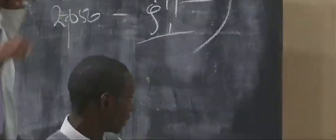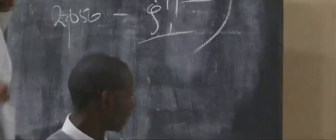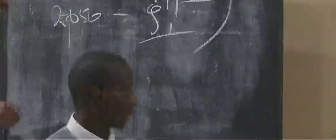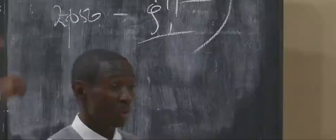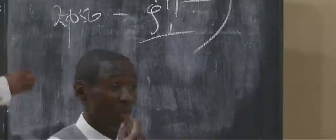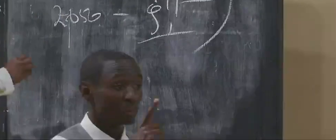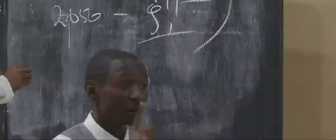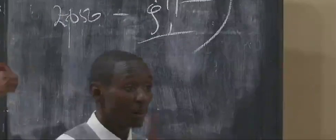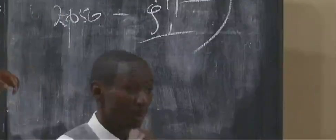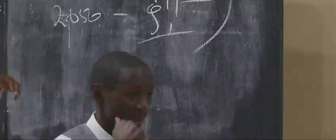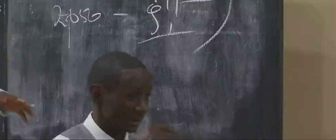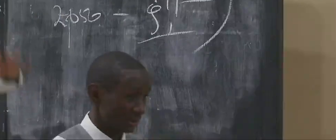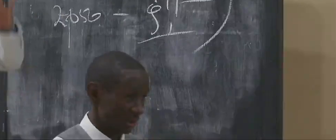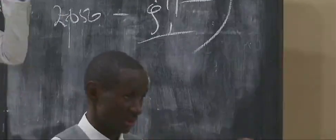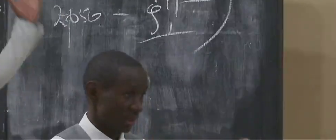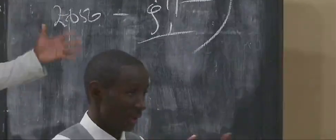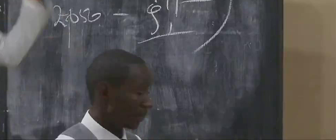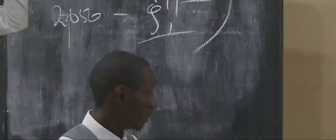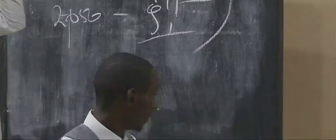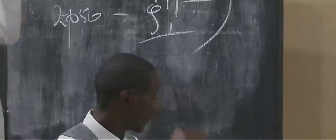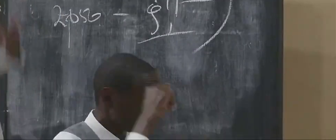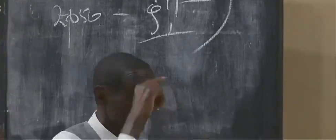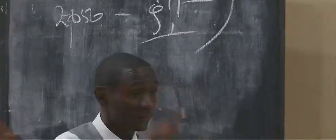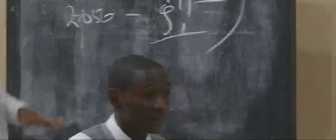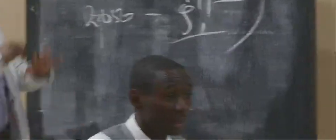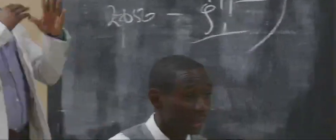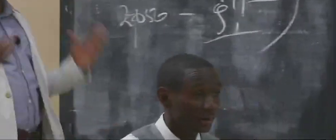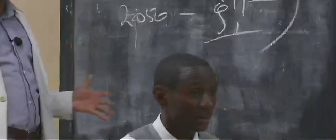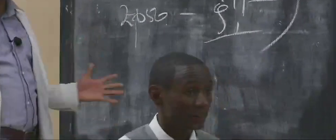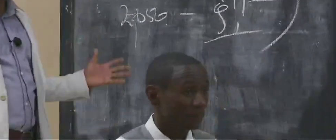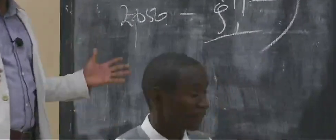je ne parle pas de nos sœurs ici.